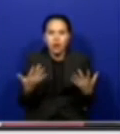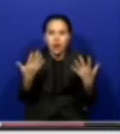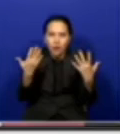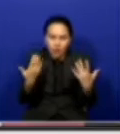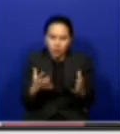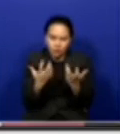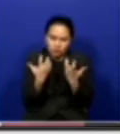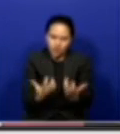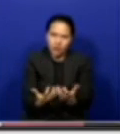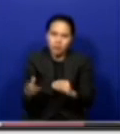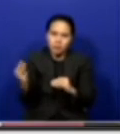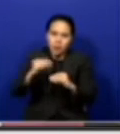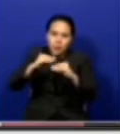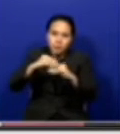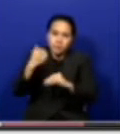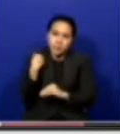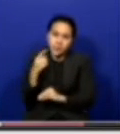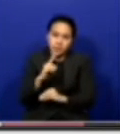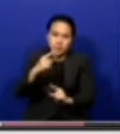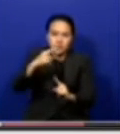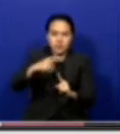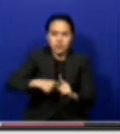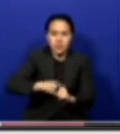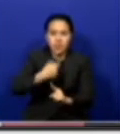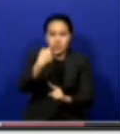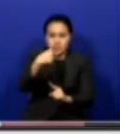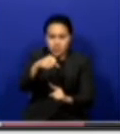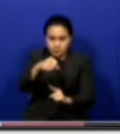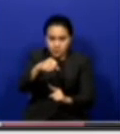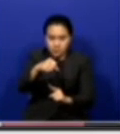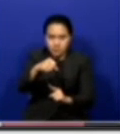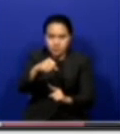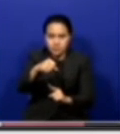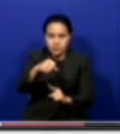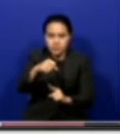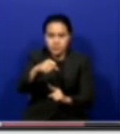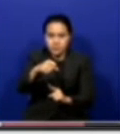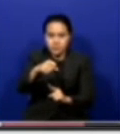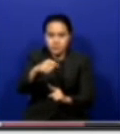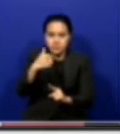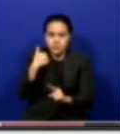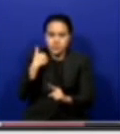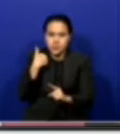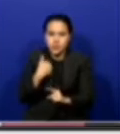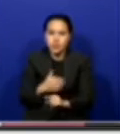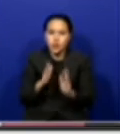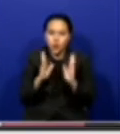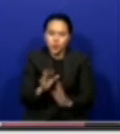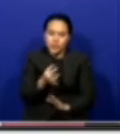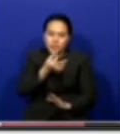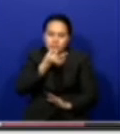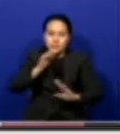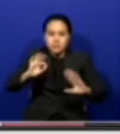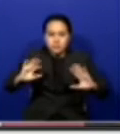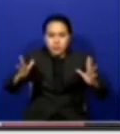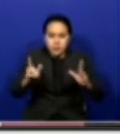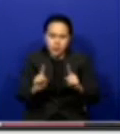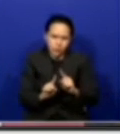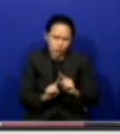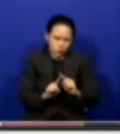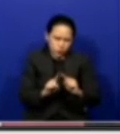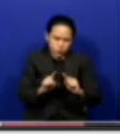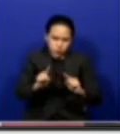ขึ้นในเดือนตุลาคมปีนี้ตัวเลขของคนตกงานจะพุ่งสูงขึ้